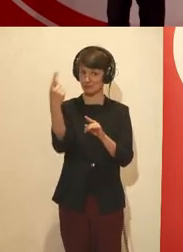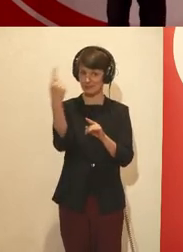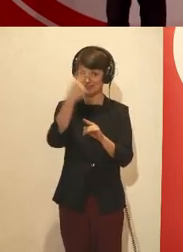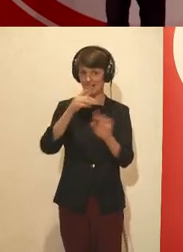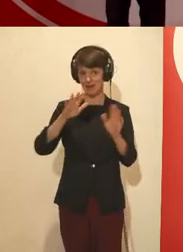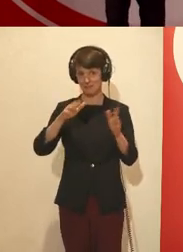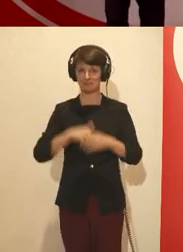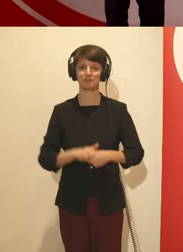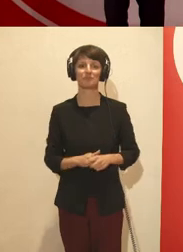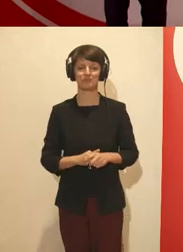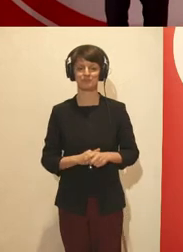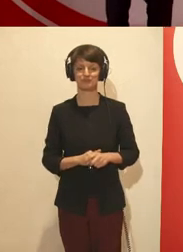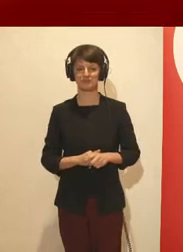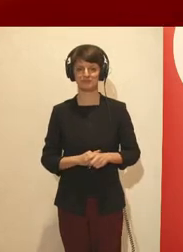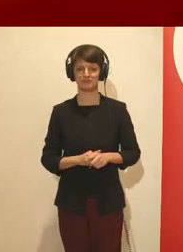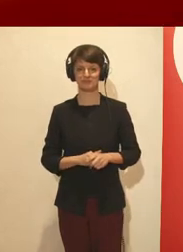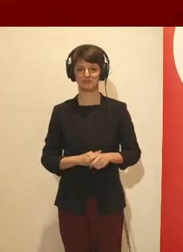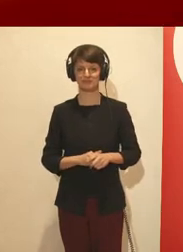hoffentlich